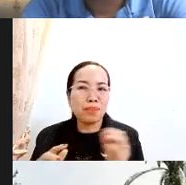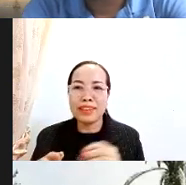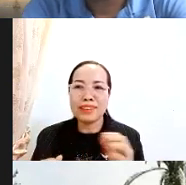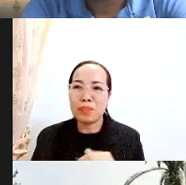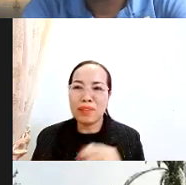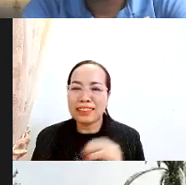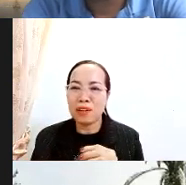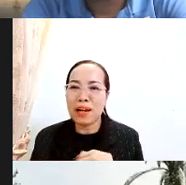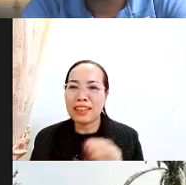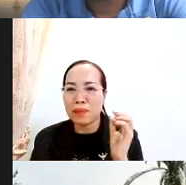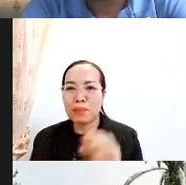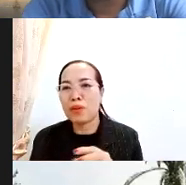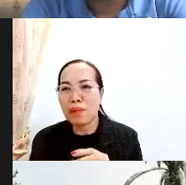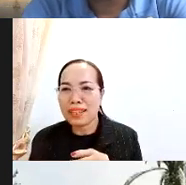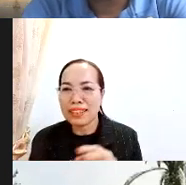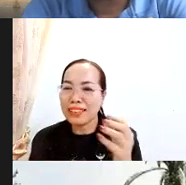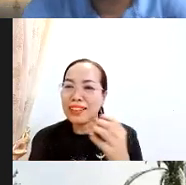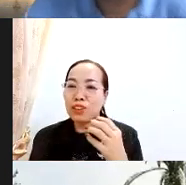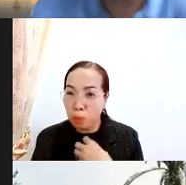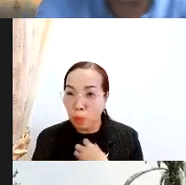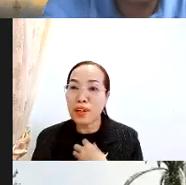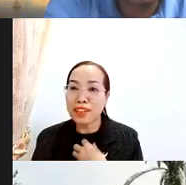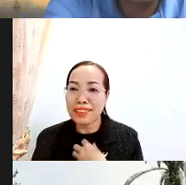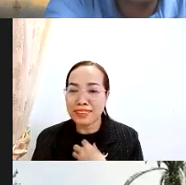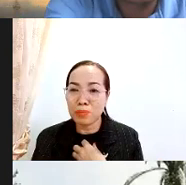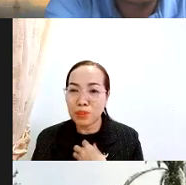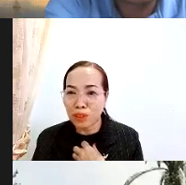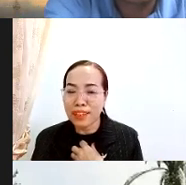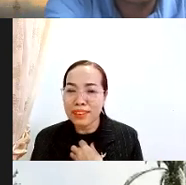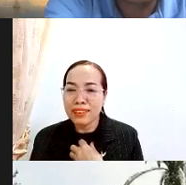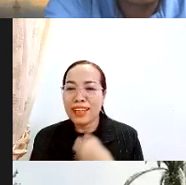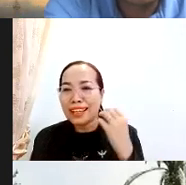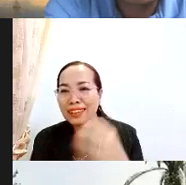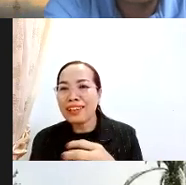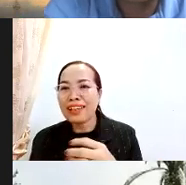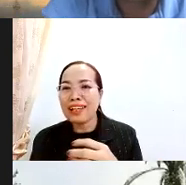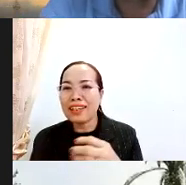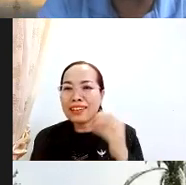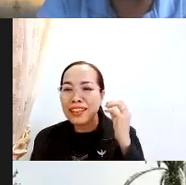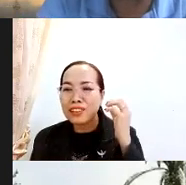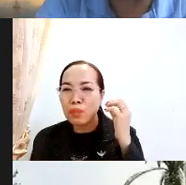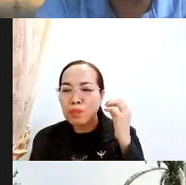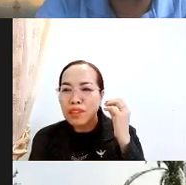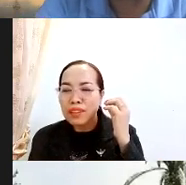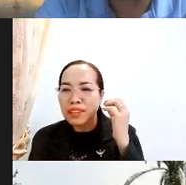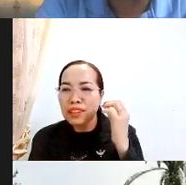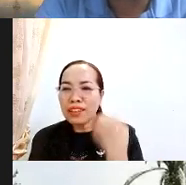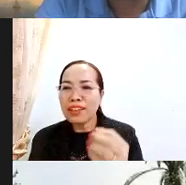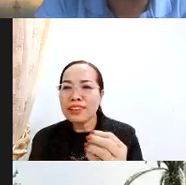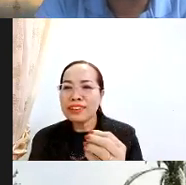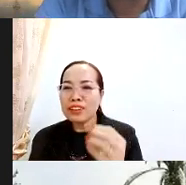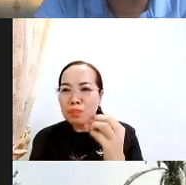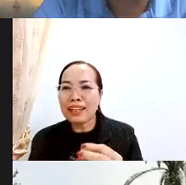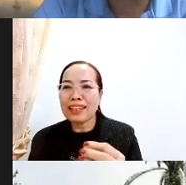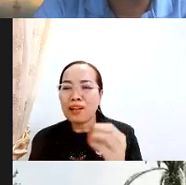tới phèm mơn nhưng mà nay giao ban đi phèm hỏi ban này đi từ bốn á này đi nhom vô lắm tại là ở tê cứ đi nhom